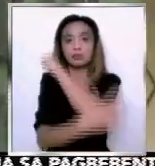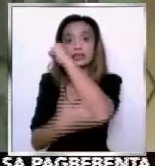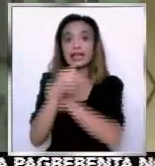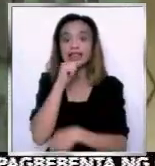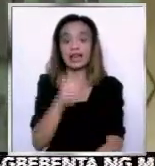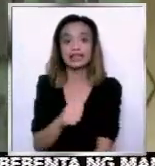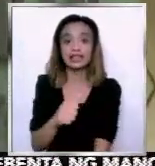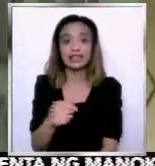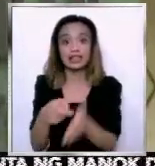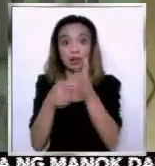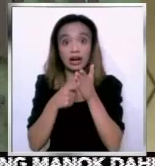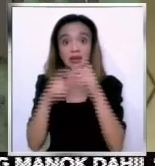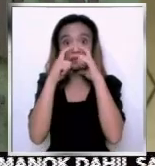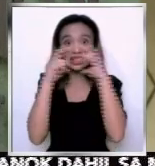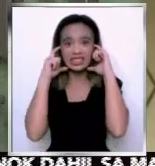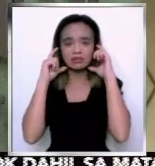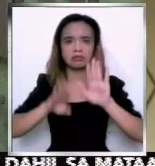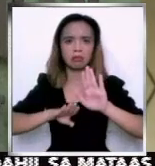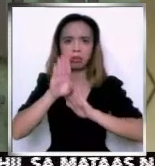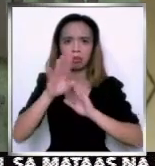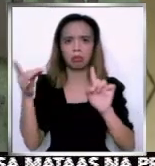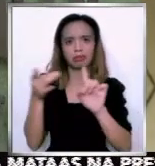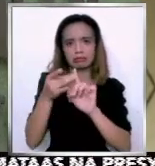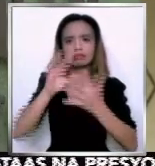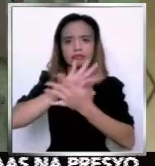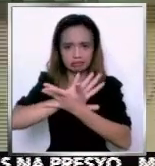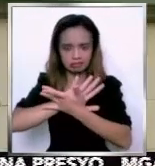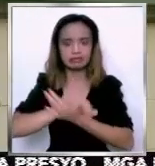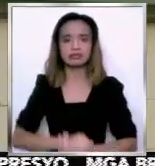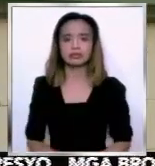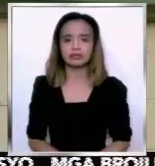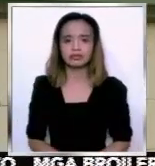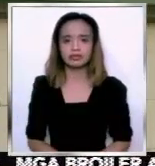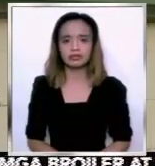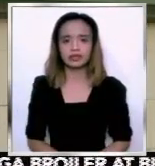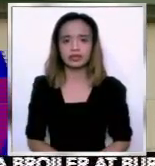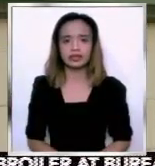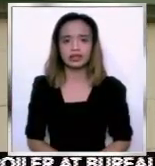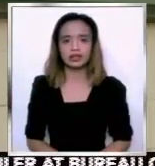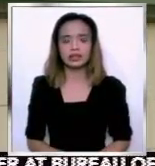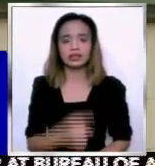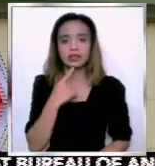ng mask, tumaas ang mga kaso ng COVID. Kinumpirma rin ni Vergere